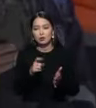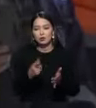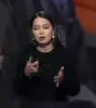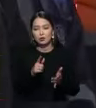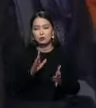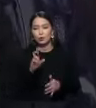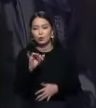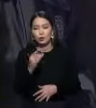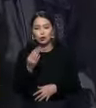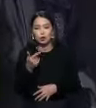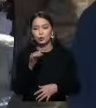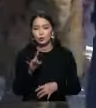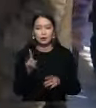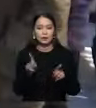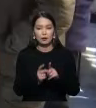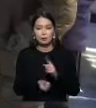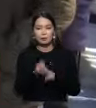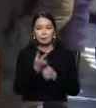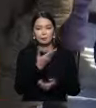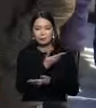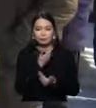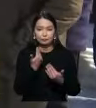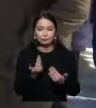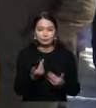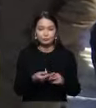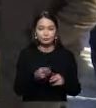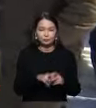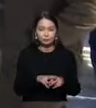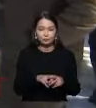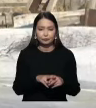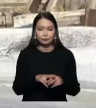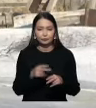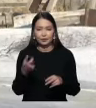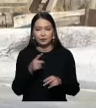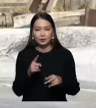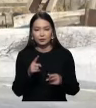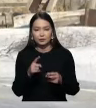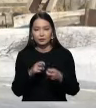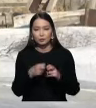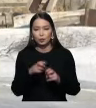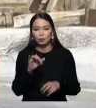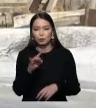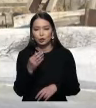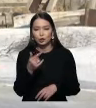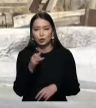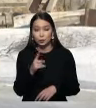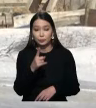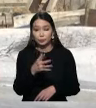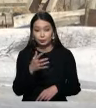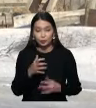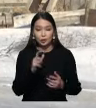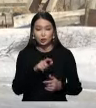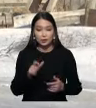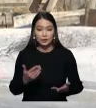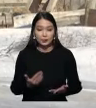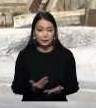и не появилось. Надеялись на этот год, но села не оказалось в списках на газификацию. В Берчугуре проживает 1500 человек, и